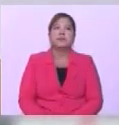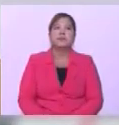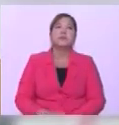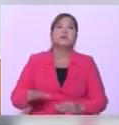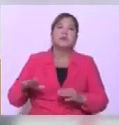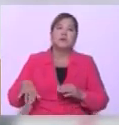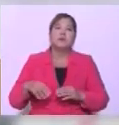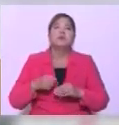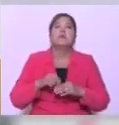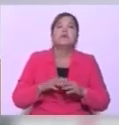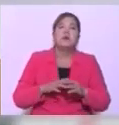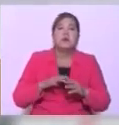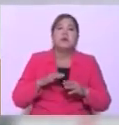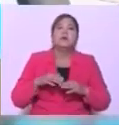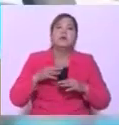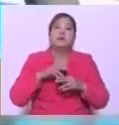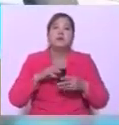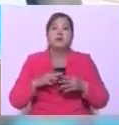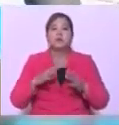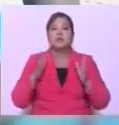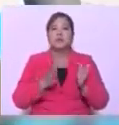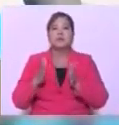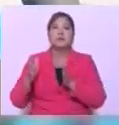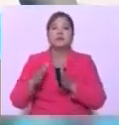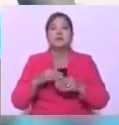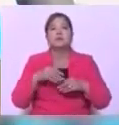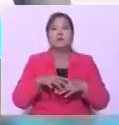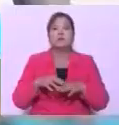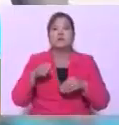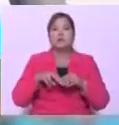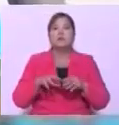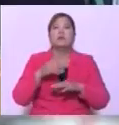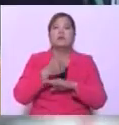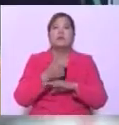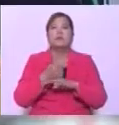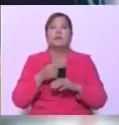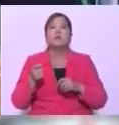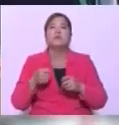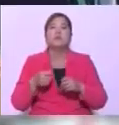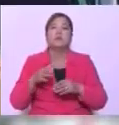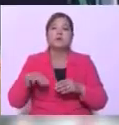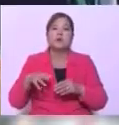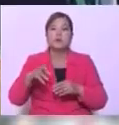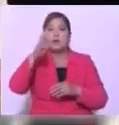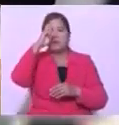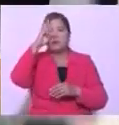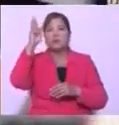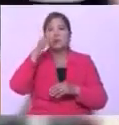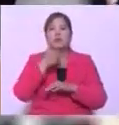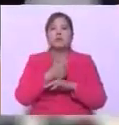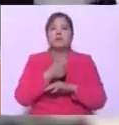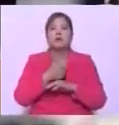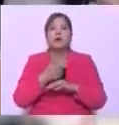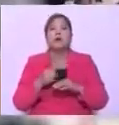Затем последовала стандартная процедура. Член комиссии Аягөз Сатина вручила президенту бюллетень, после чего глава государства прошел в кабину